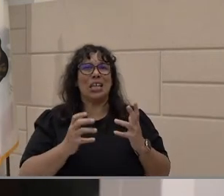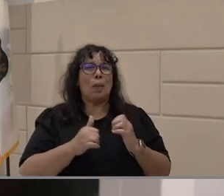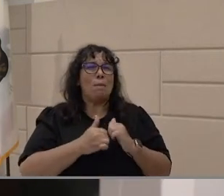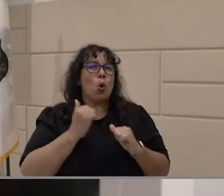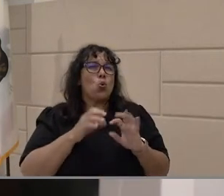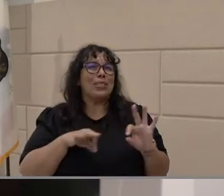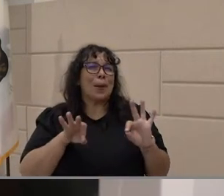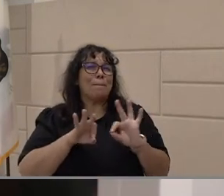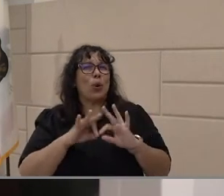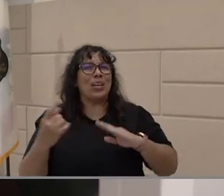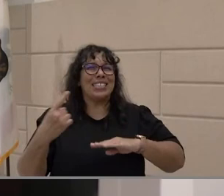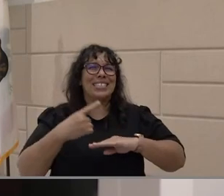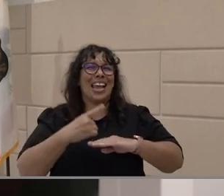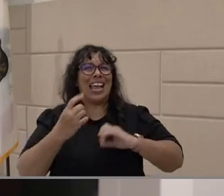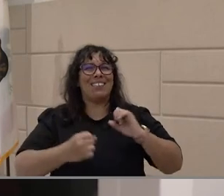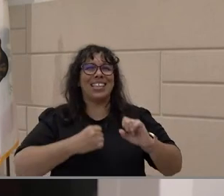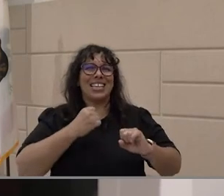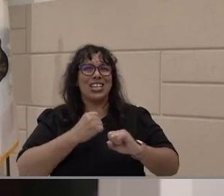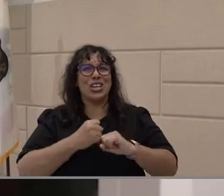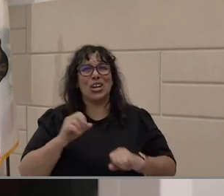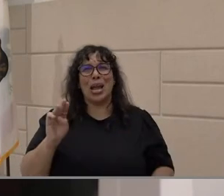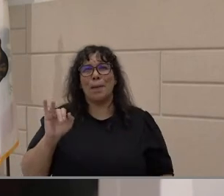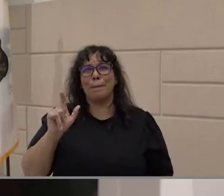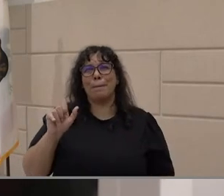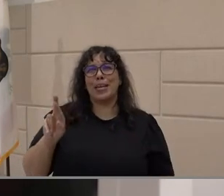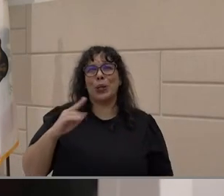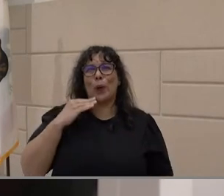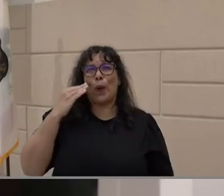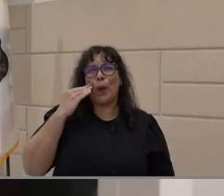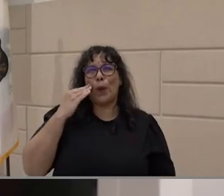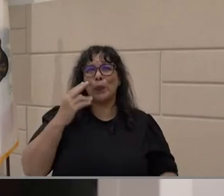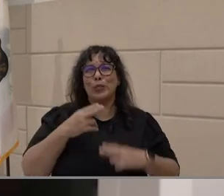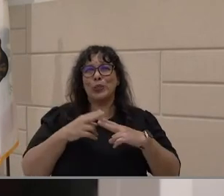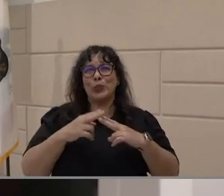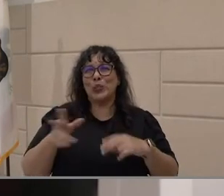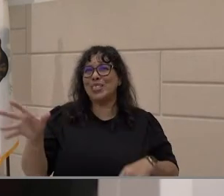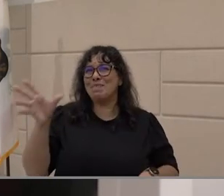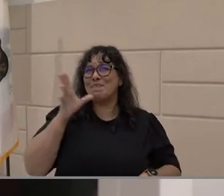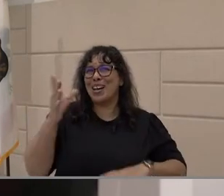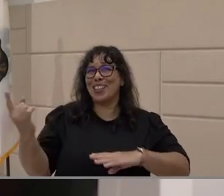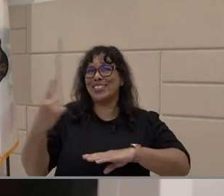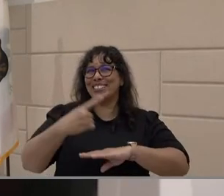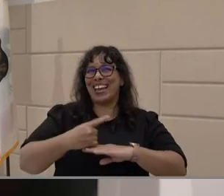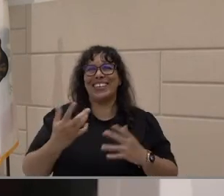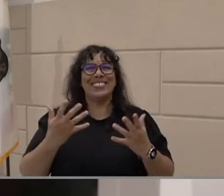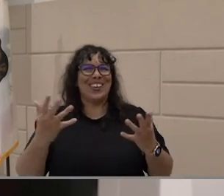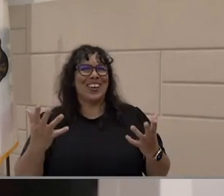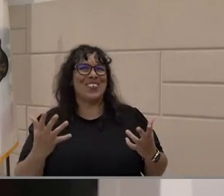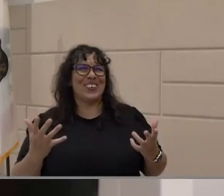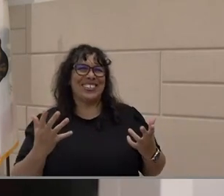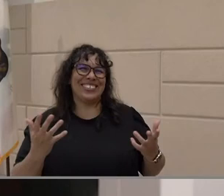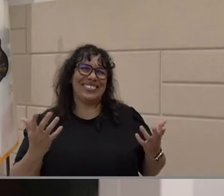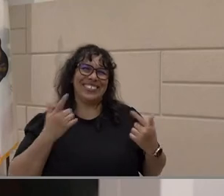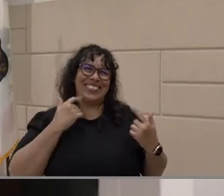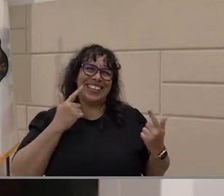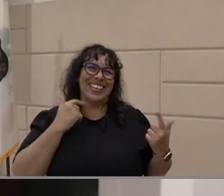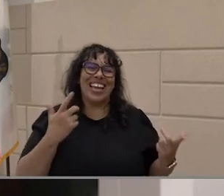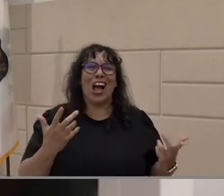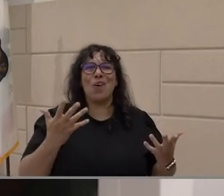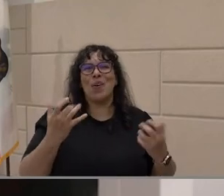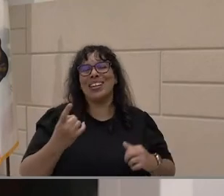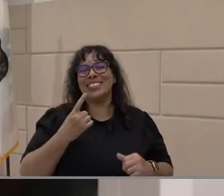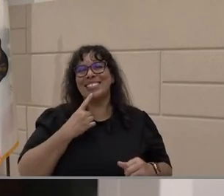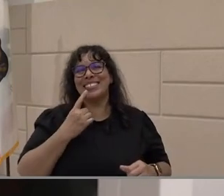អ្វីដែលជាថ្ងៃសំខាន់បំផុតប្រចាំឆ្នាំសម្រាប់ក្នុងក្រុមគ្រួសាររបស់លោកគឺថ្ងៃ